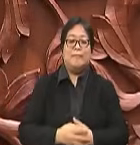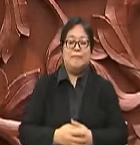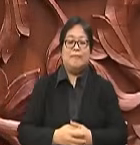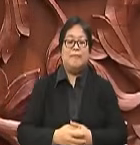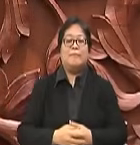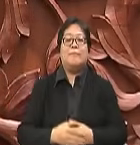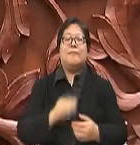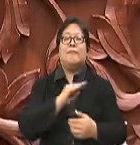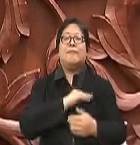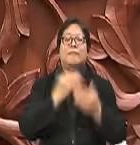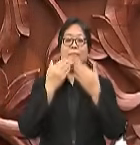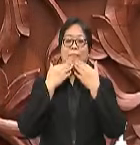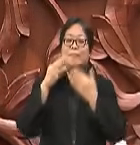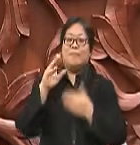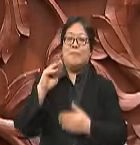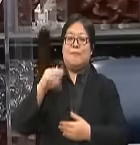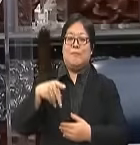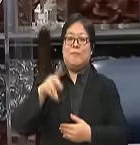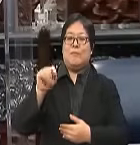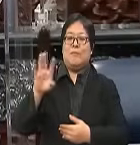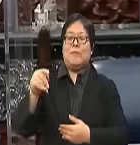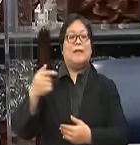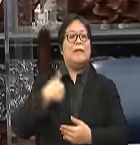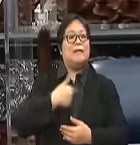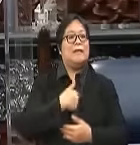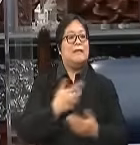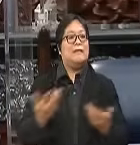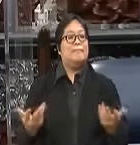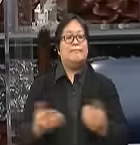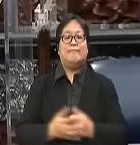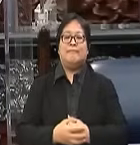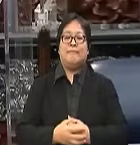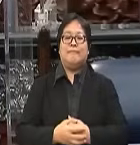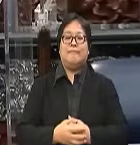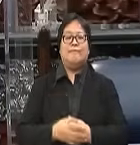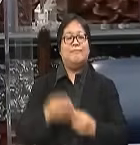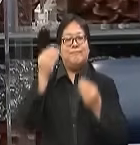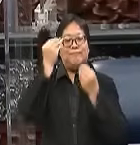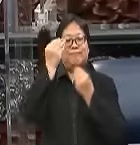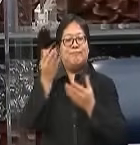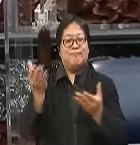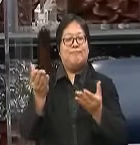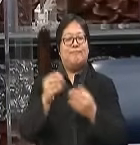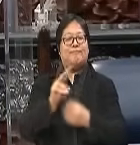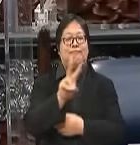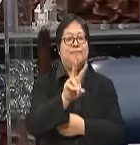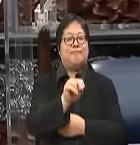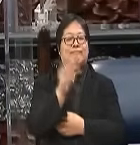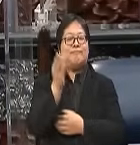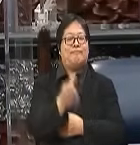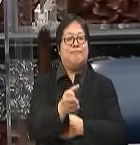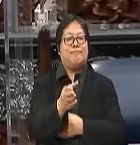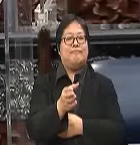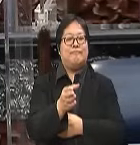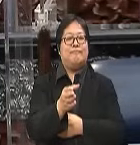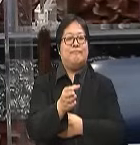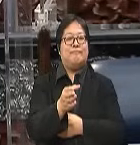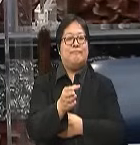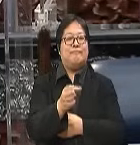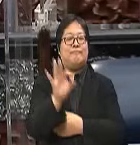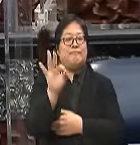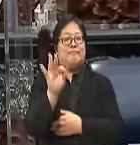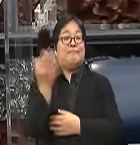kasih yang bermanfaat kita telah pun maklumkan bahwa pada 20 kali bulan